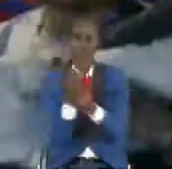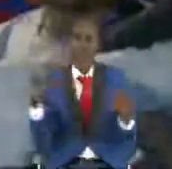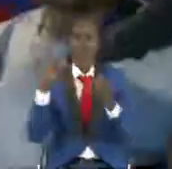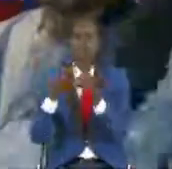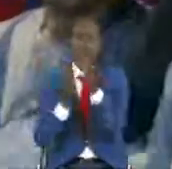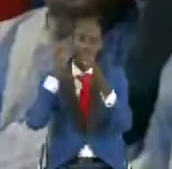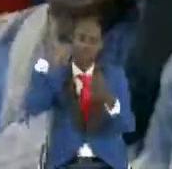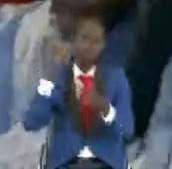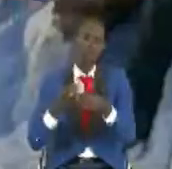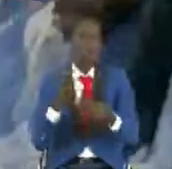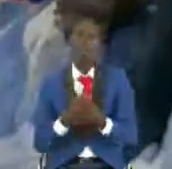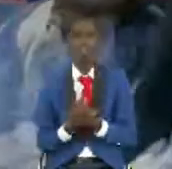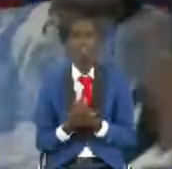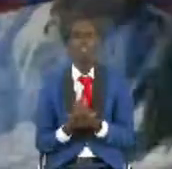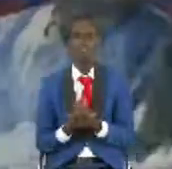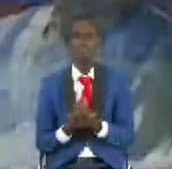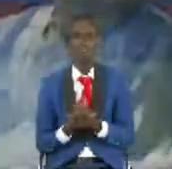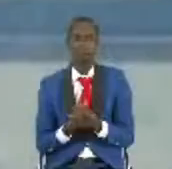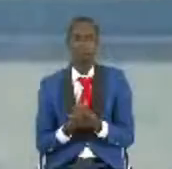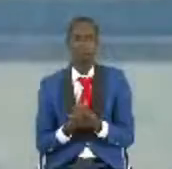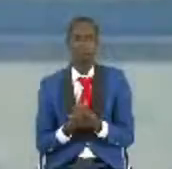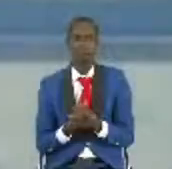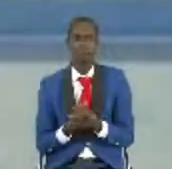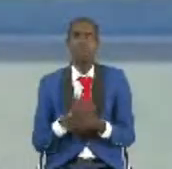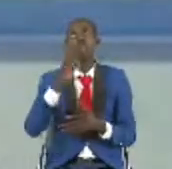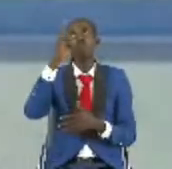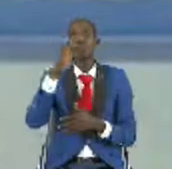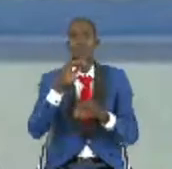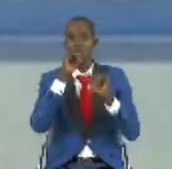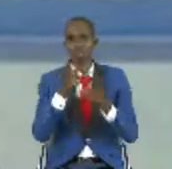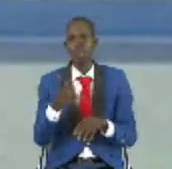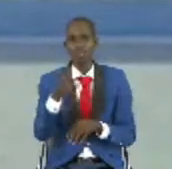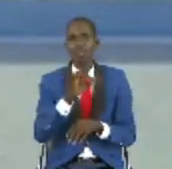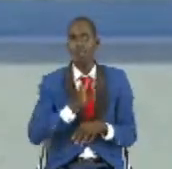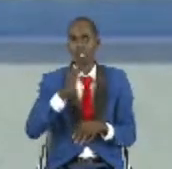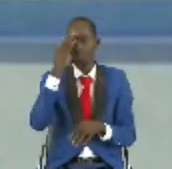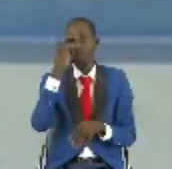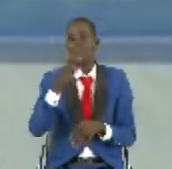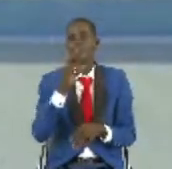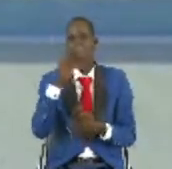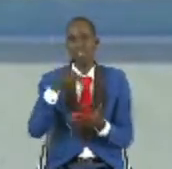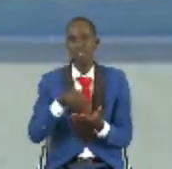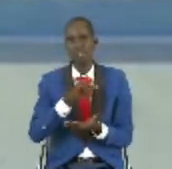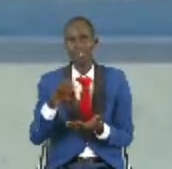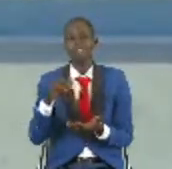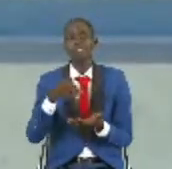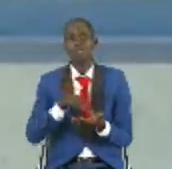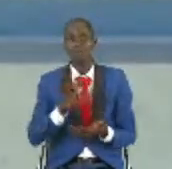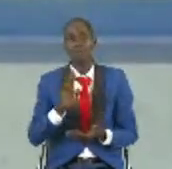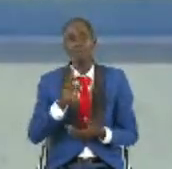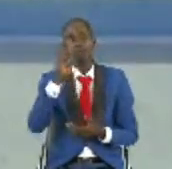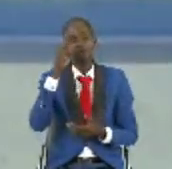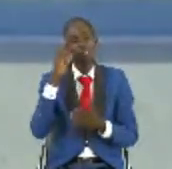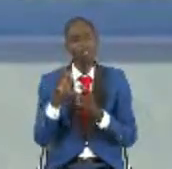de Jésus. Que Dieu te bénisse là-bas. Je sais que tu es debout. Il dit, debout, debout pour